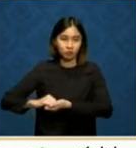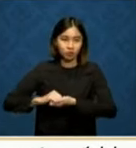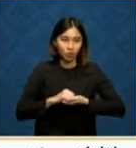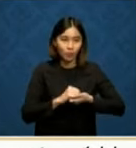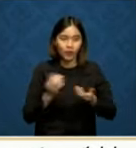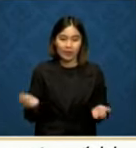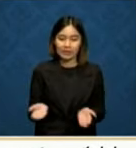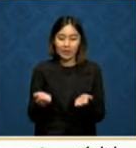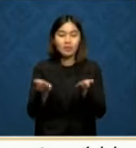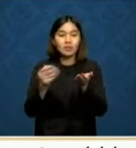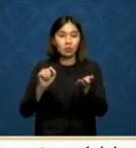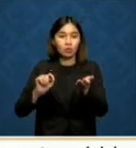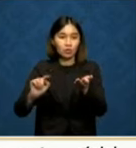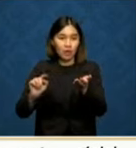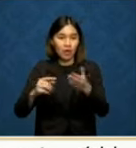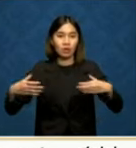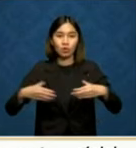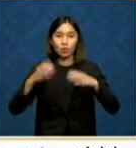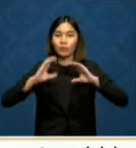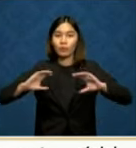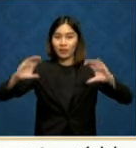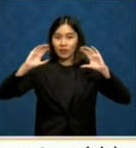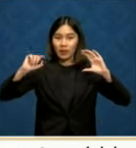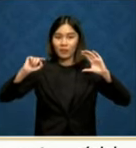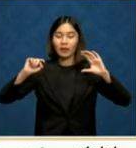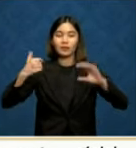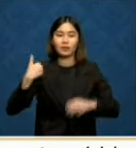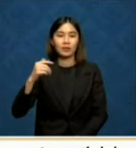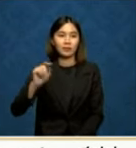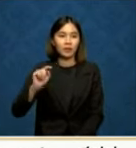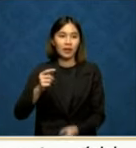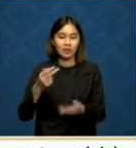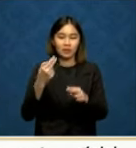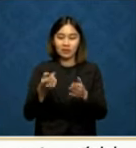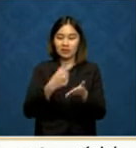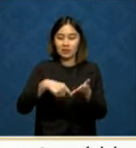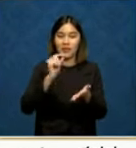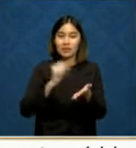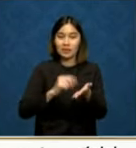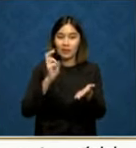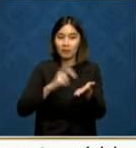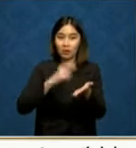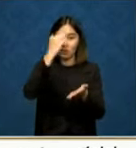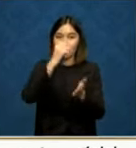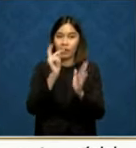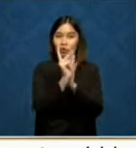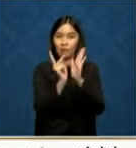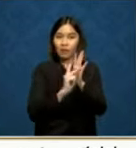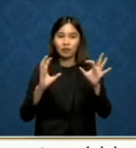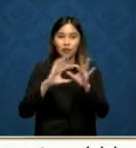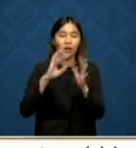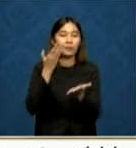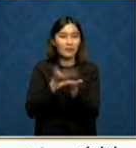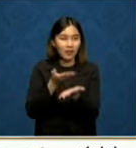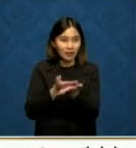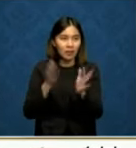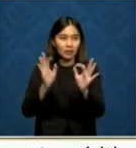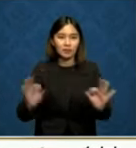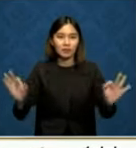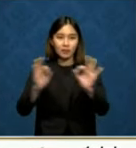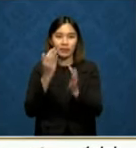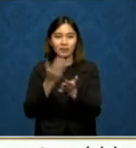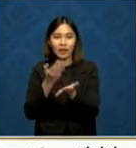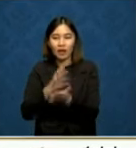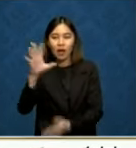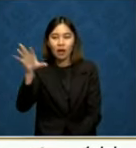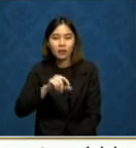และ็พลกดันให้รัฐบาลอย่างน้อย เซนรับรองเื่องจากเป็กฎหมายที่เกี่ยวของกับการเงินแน่นอนแงเงิ